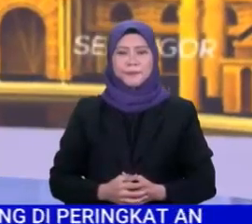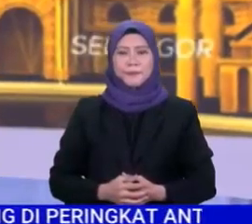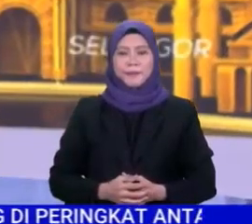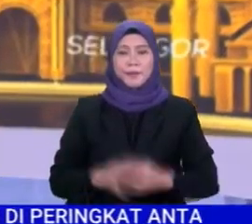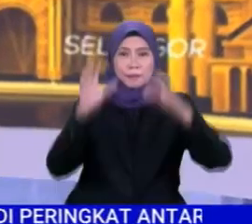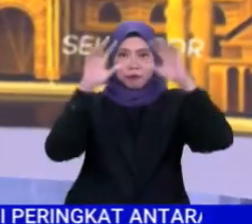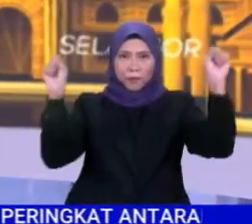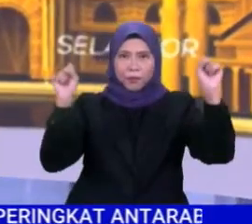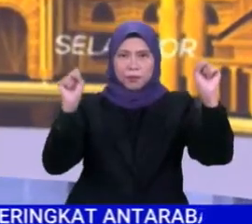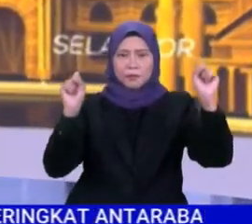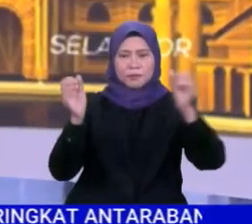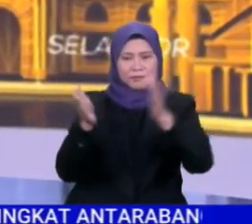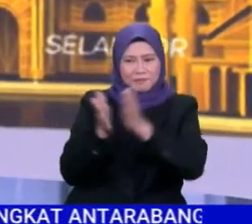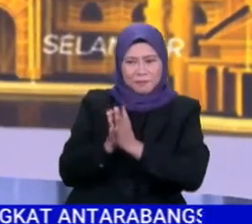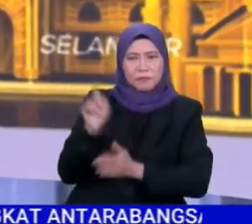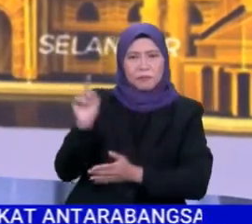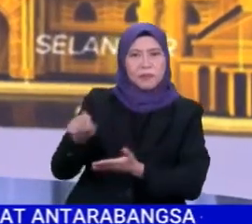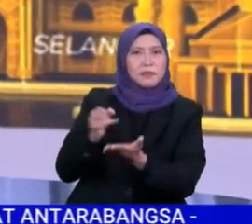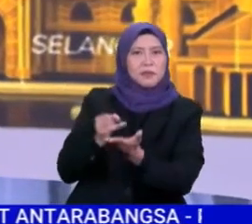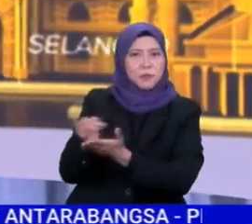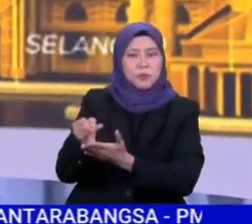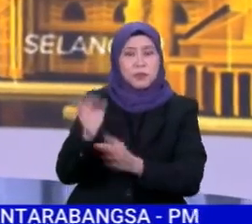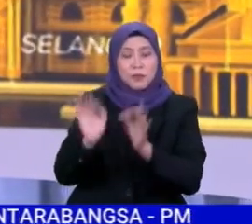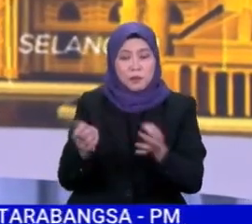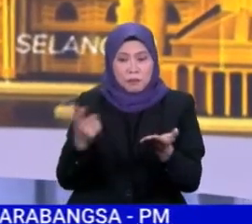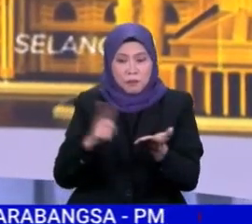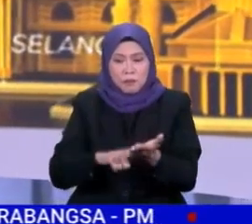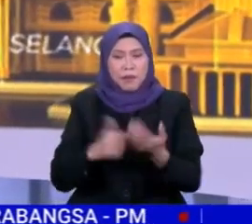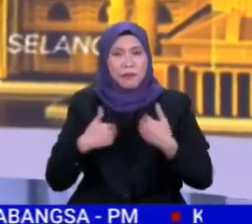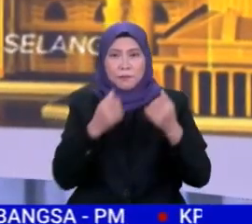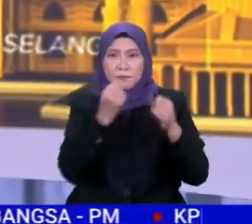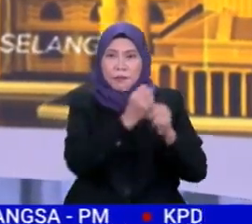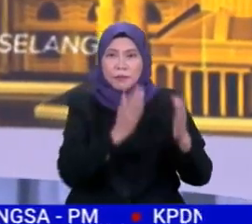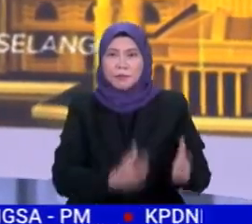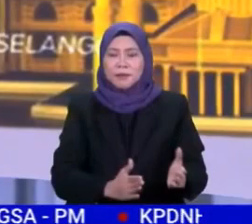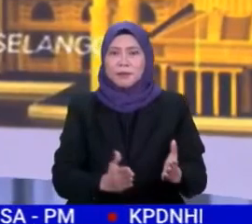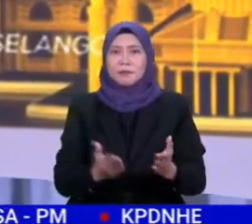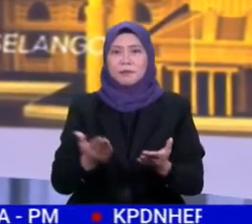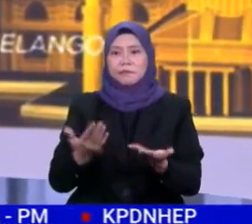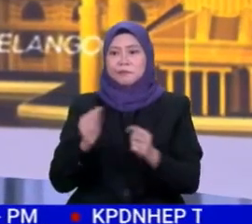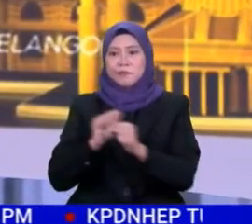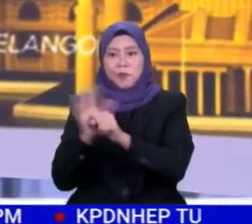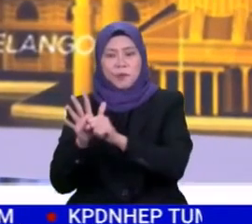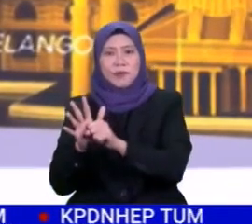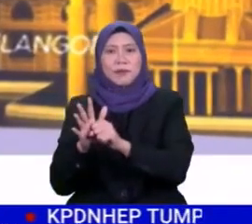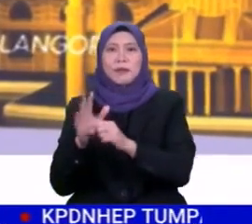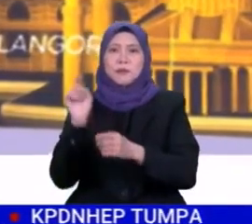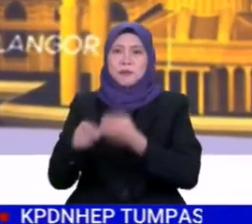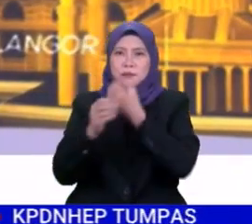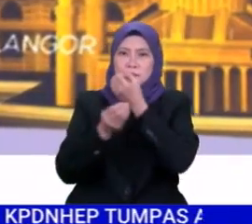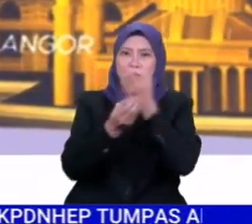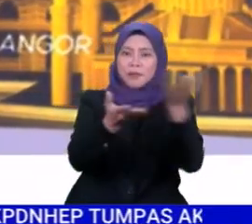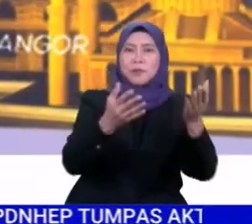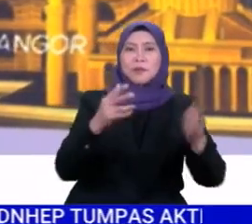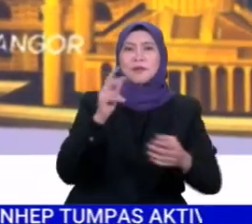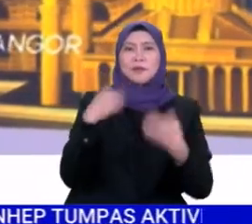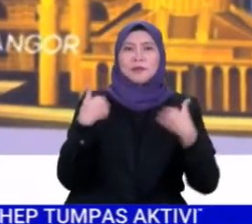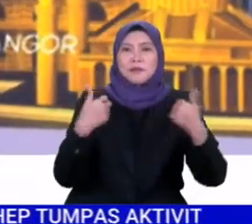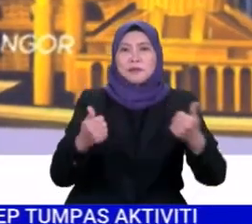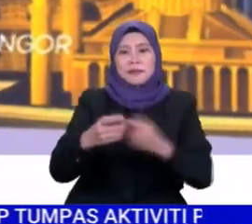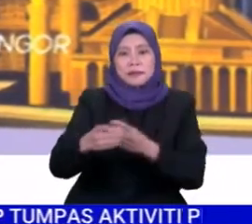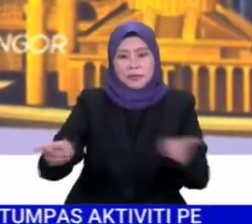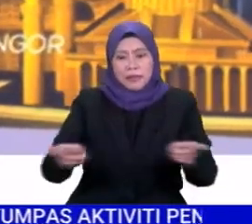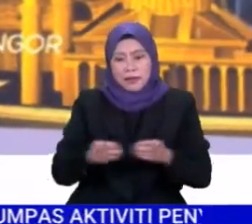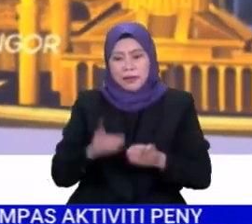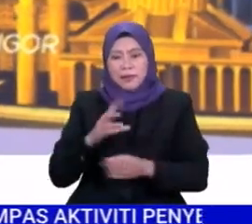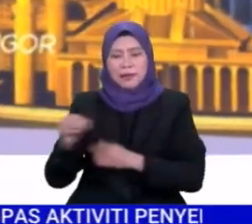Baik, majikan diminta telus melaporkan sebarang jangkitan COVID-19 kepada Pejabat Kesihatan Daerah atau Jabatan Kesihatan